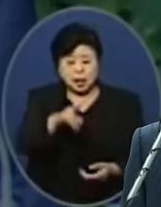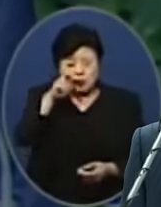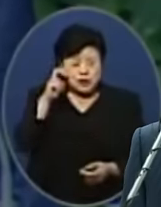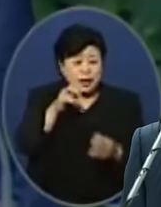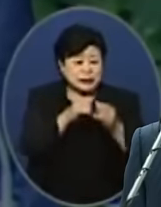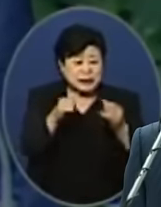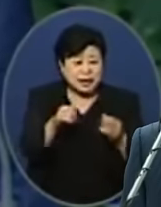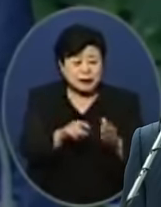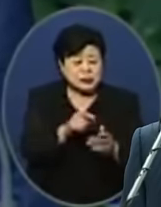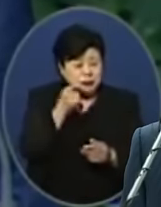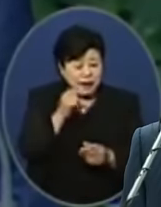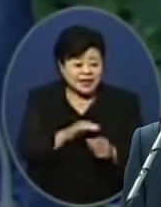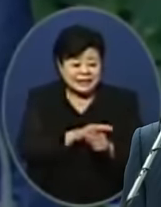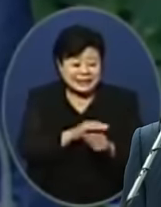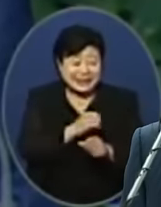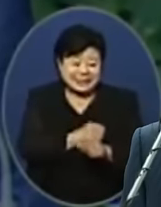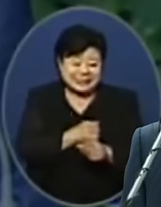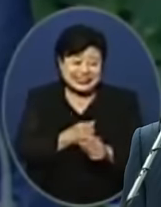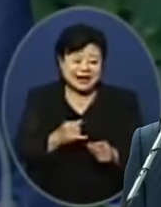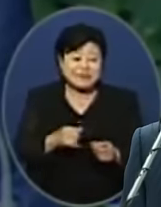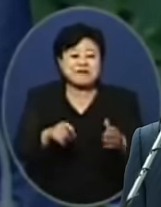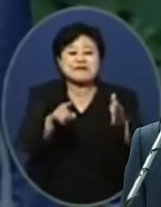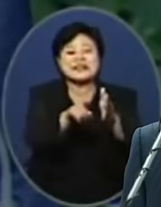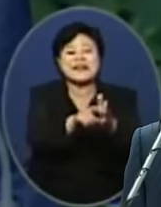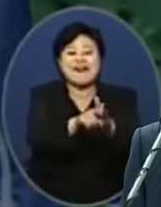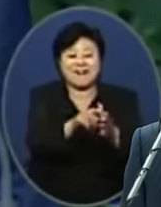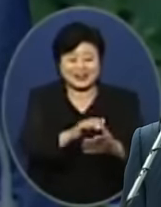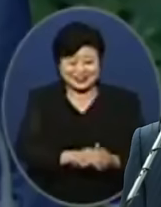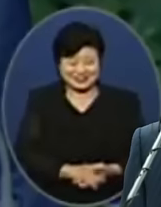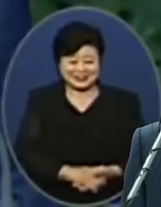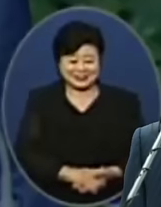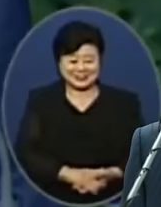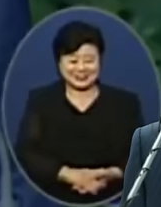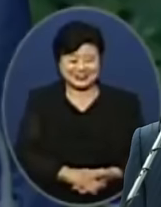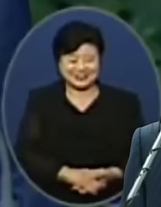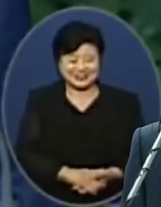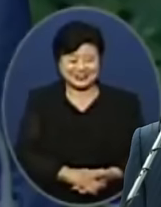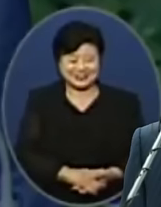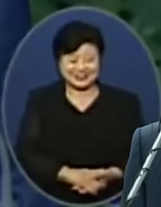미워하는 사람을 못 믿지만 사랑하는 사람을 왜 못 믿어요?